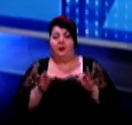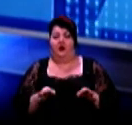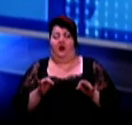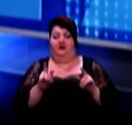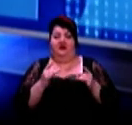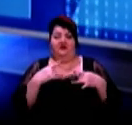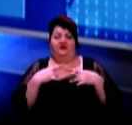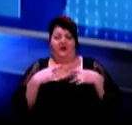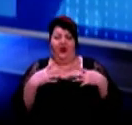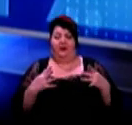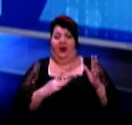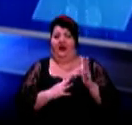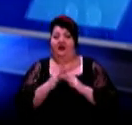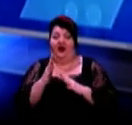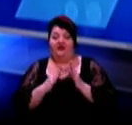травневі свята.